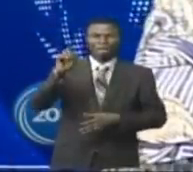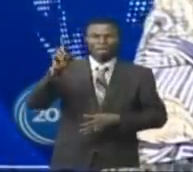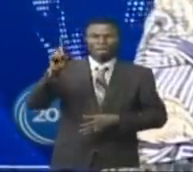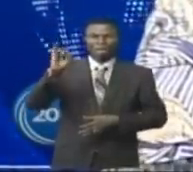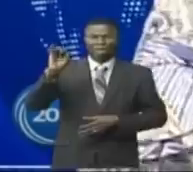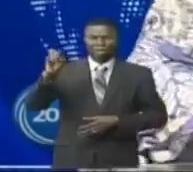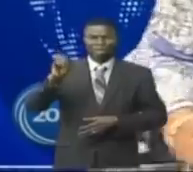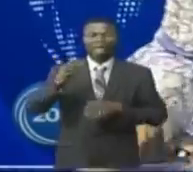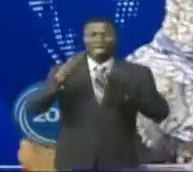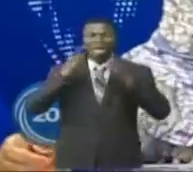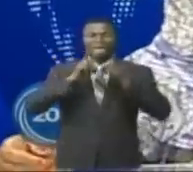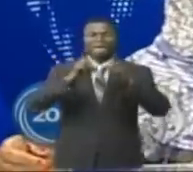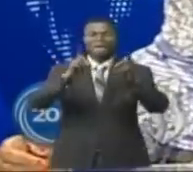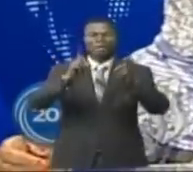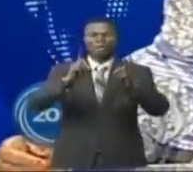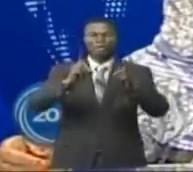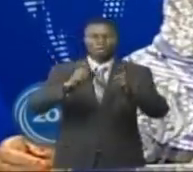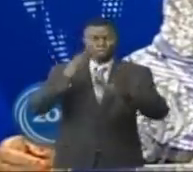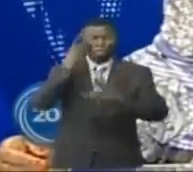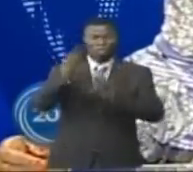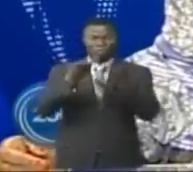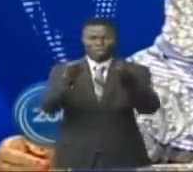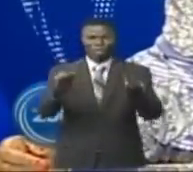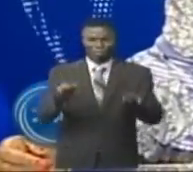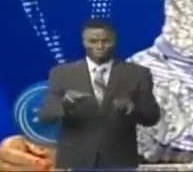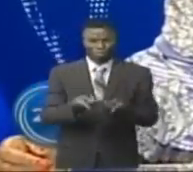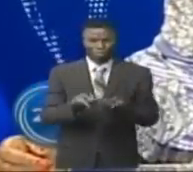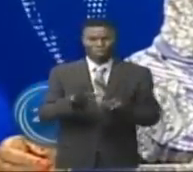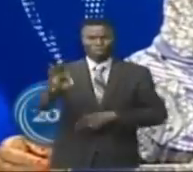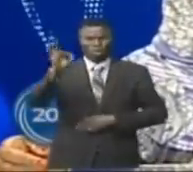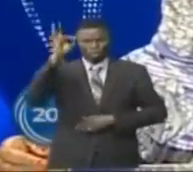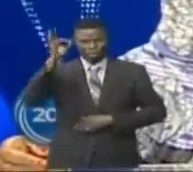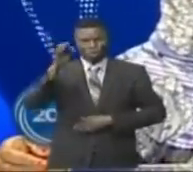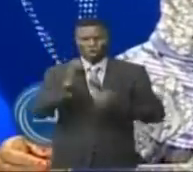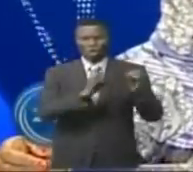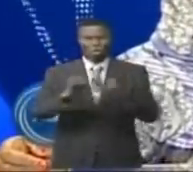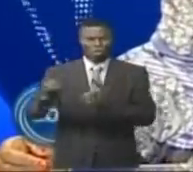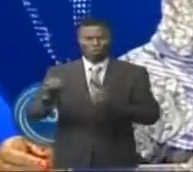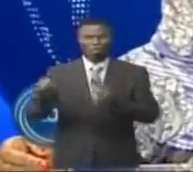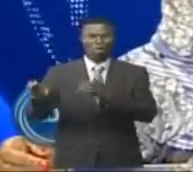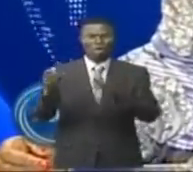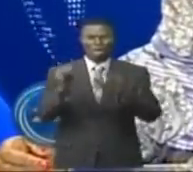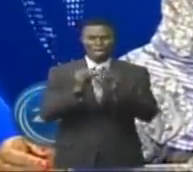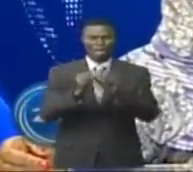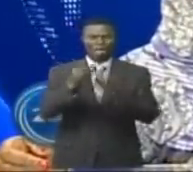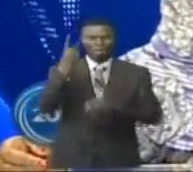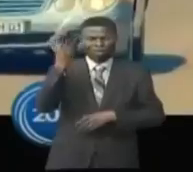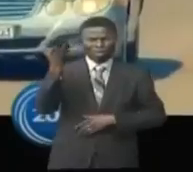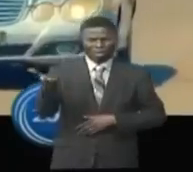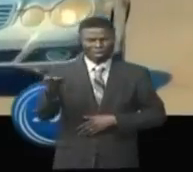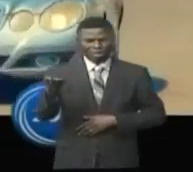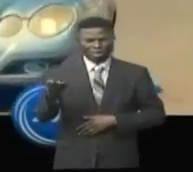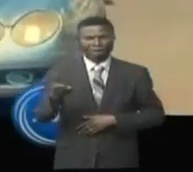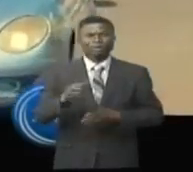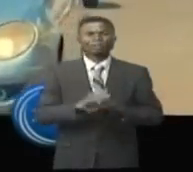Déclaration faite à l'issue d'une descente sur le terrain, sur les sites choisis justement pour accueillir les deux événements.